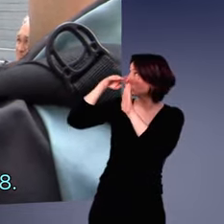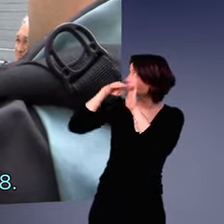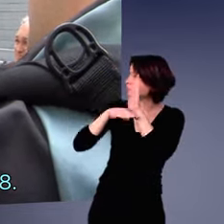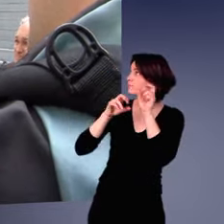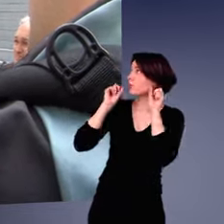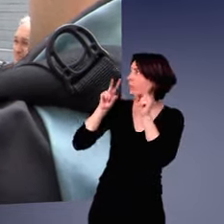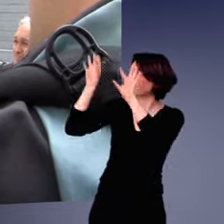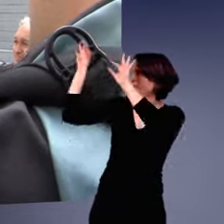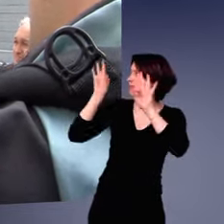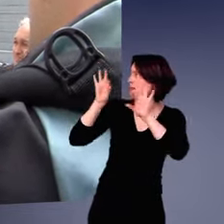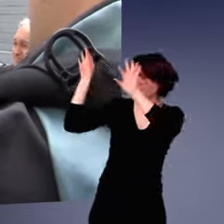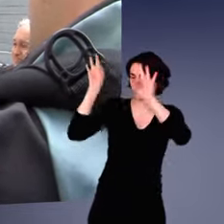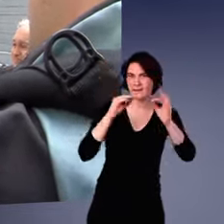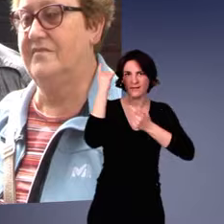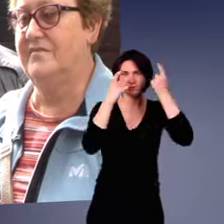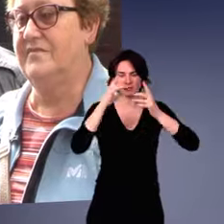CR